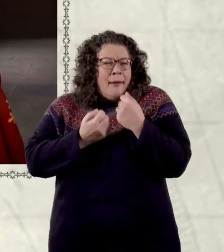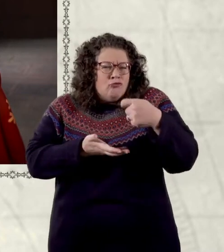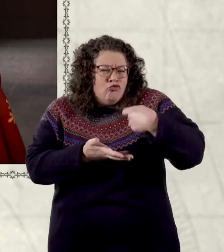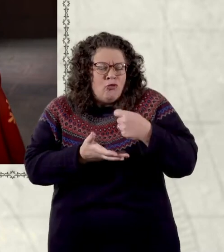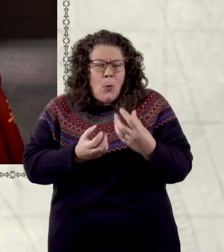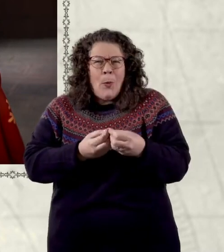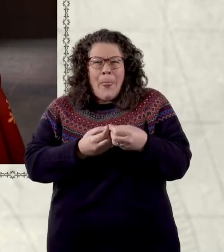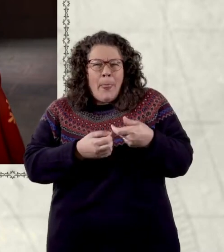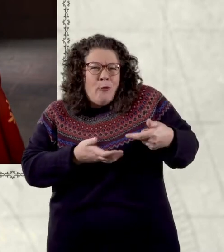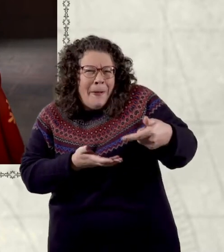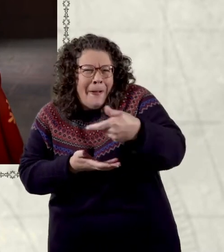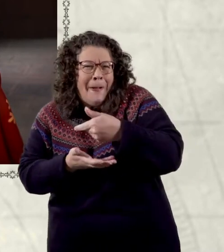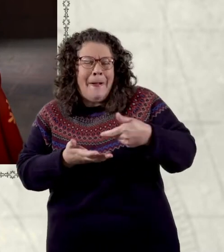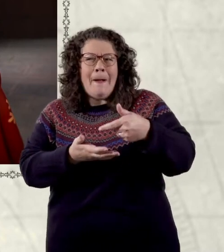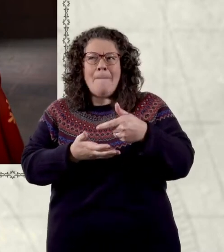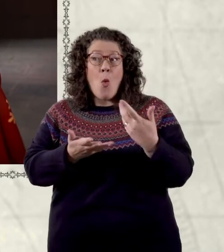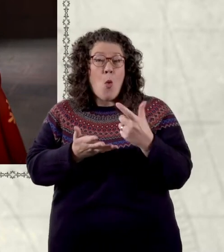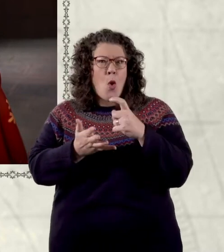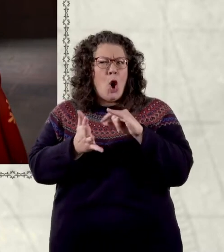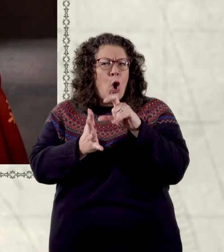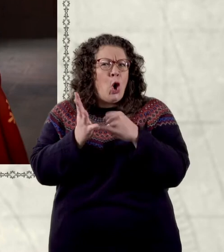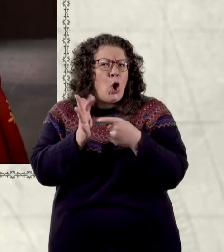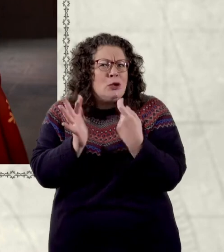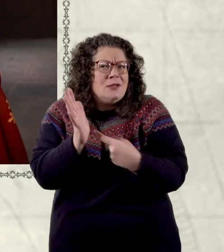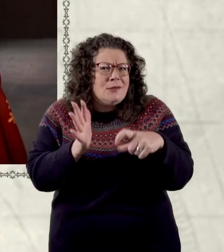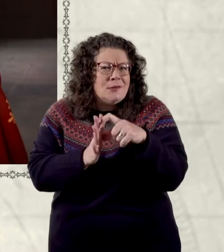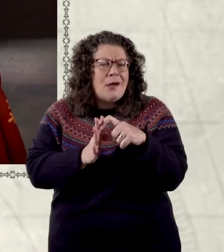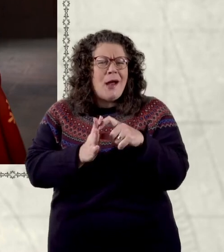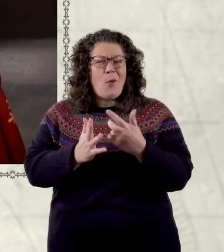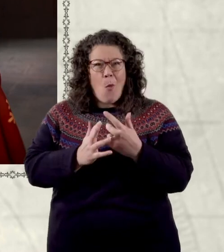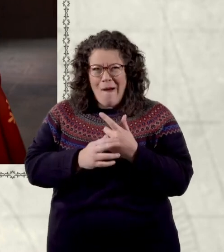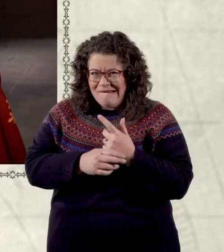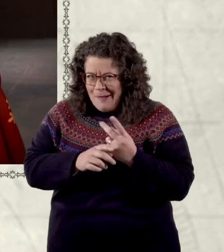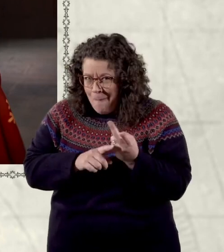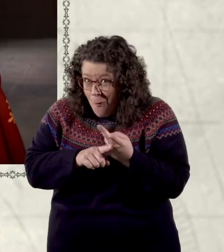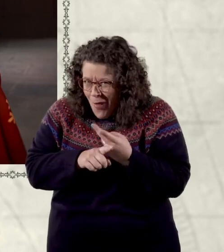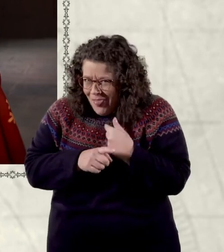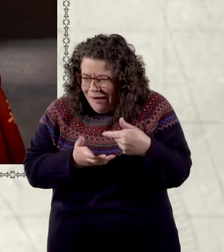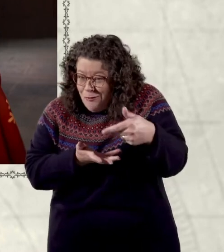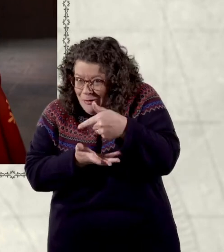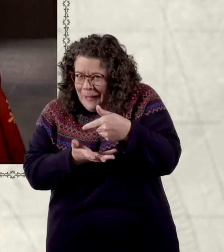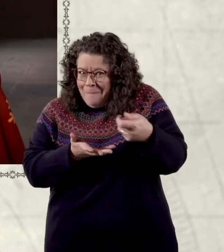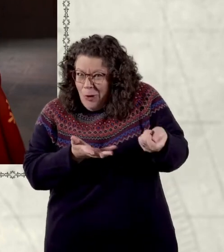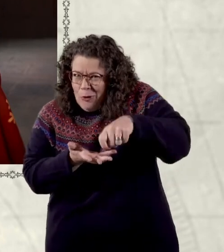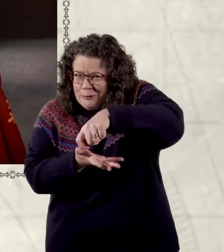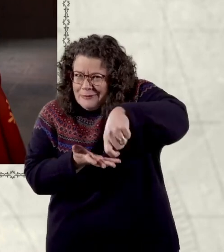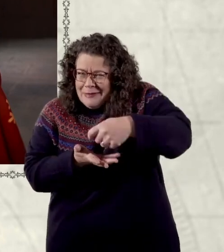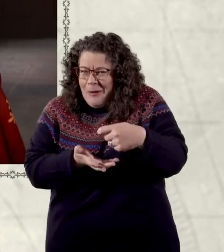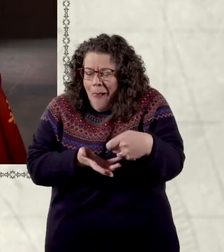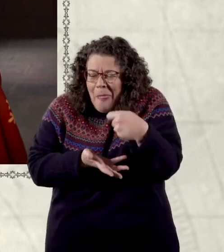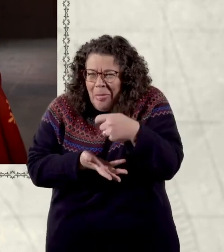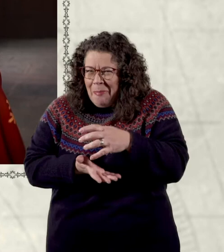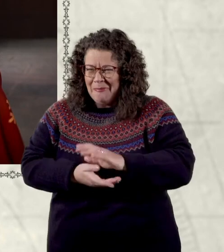hufen, neu cwstard, neu, gwell fyth, y ddau.